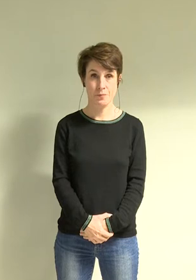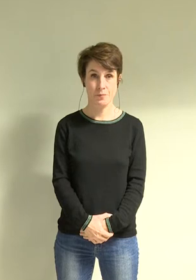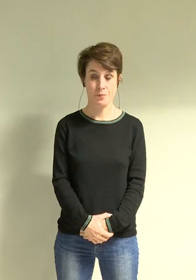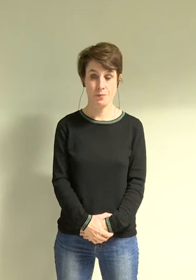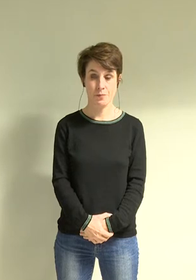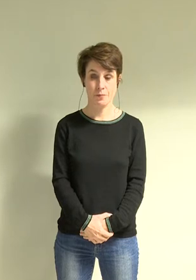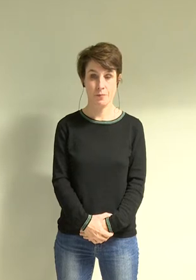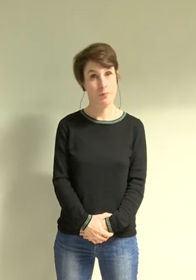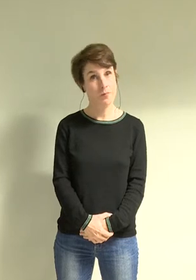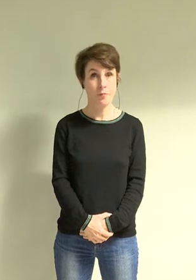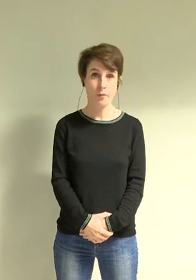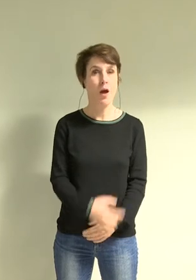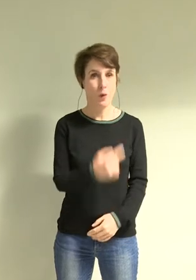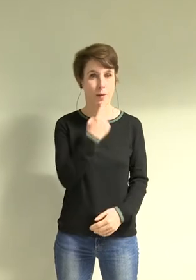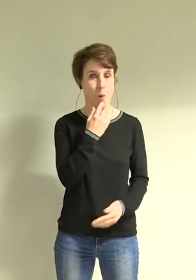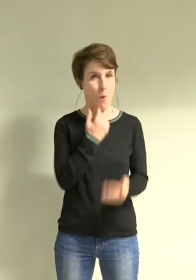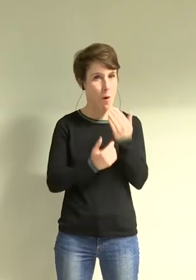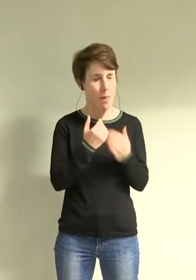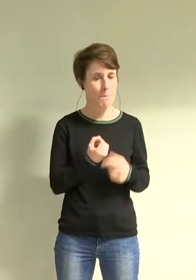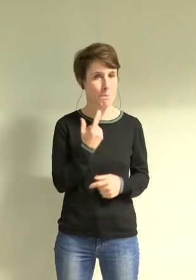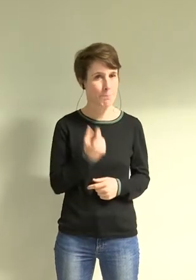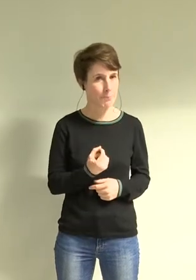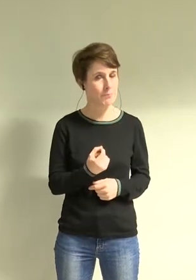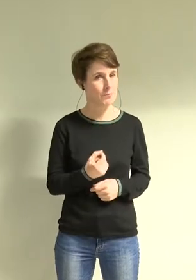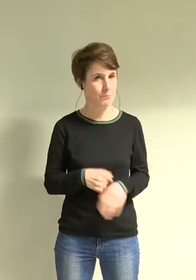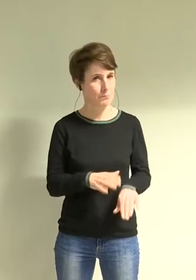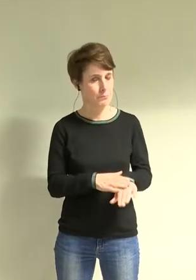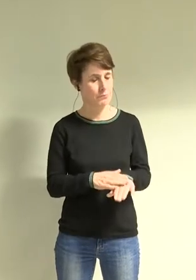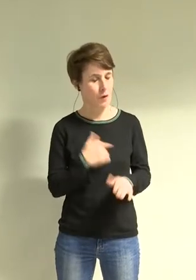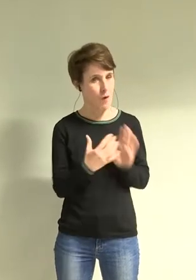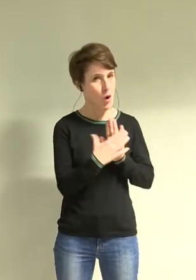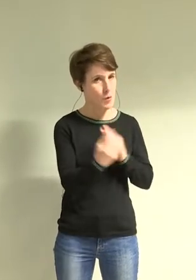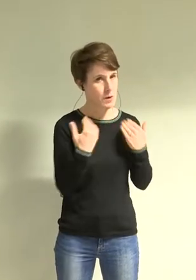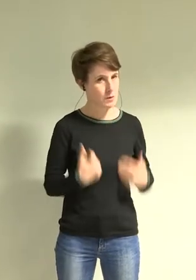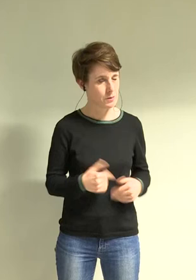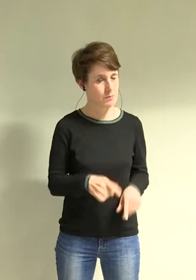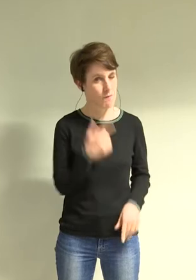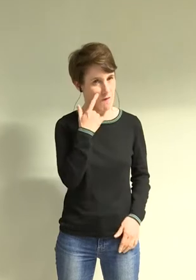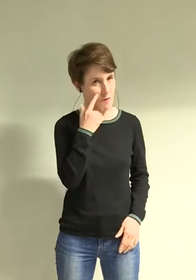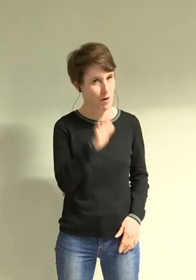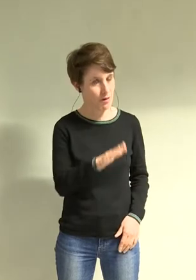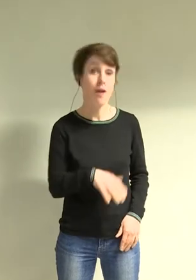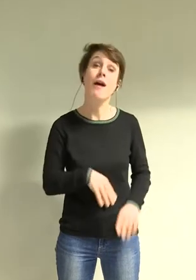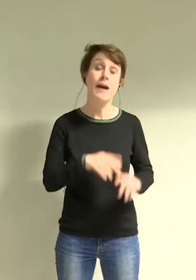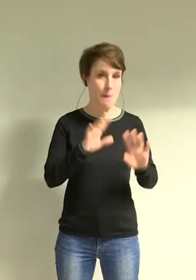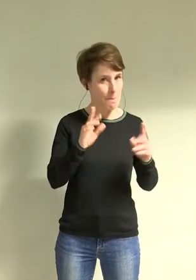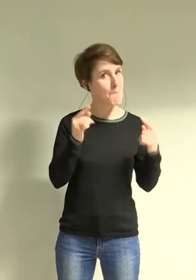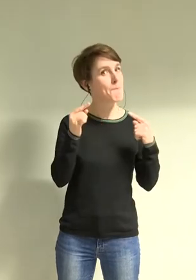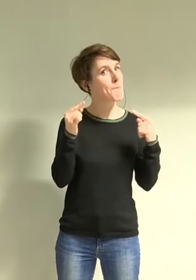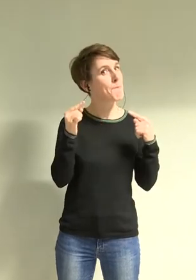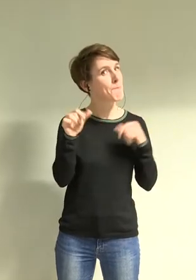et bonbons ce que rapide vous invite à même hygiène de vie que moi vous verrez ça coûte cher en dentiste je